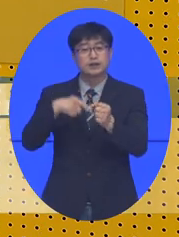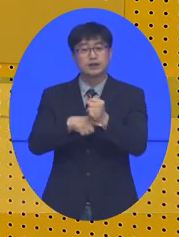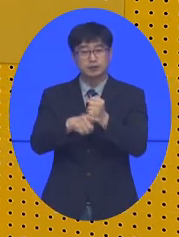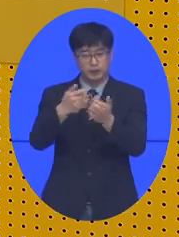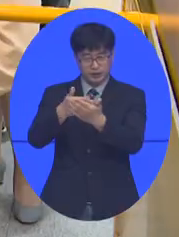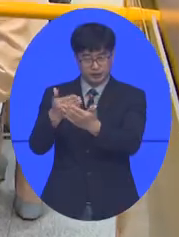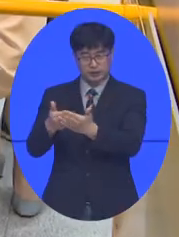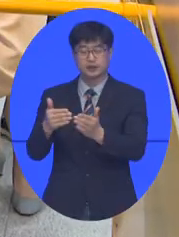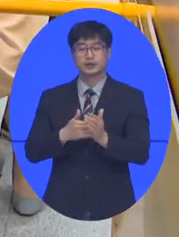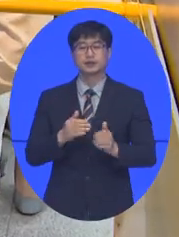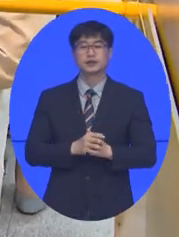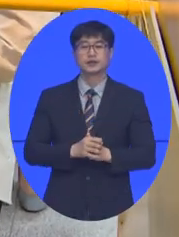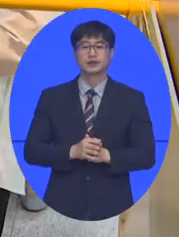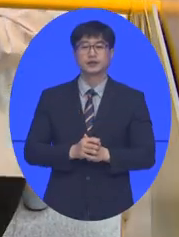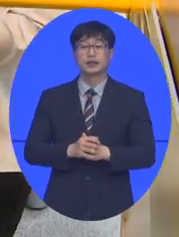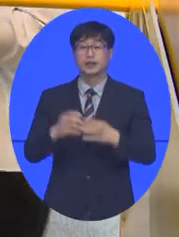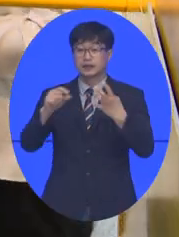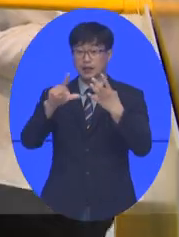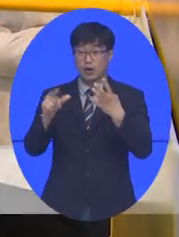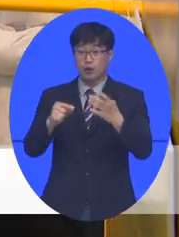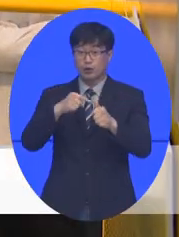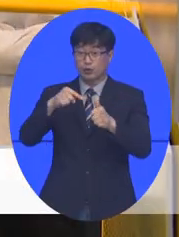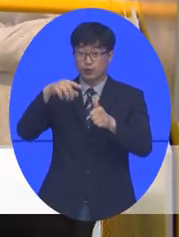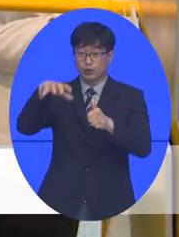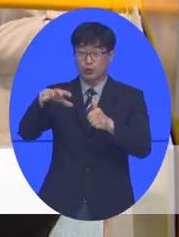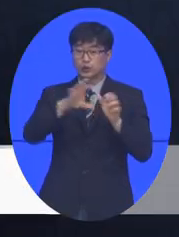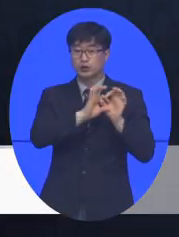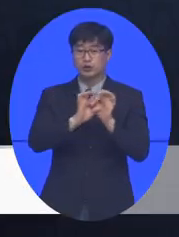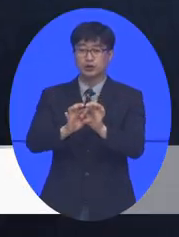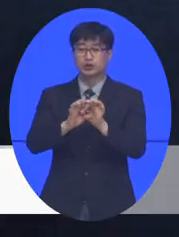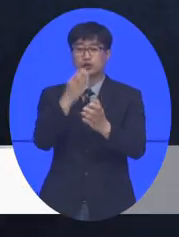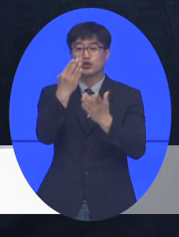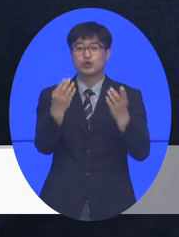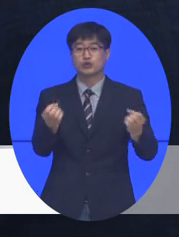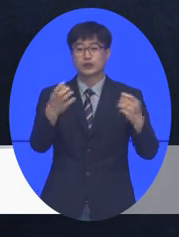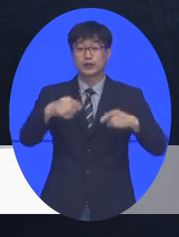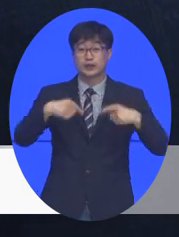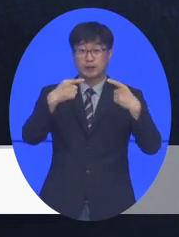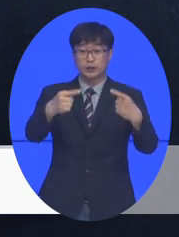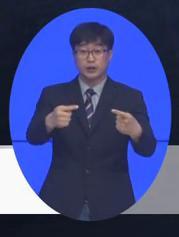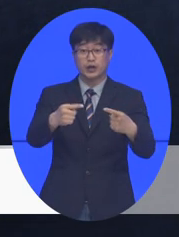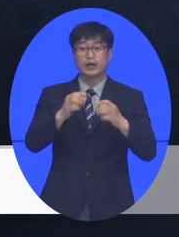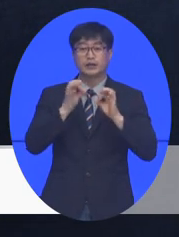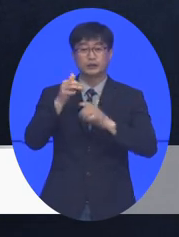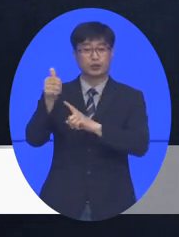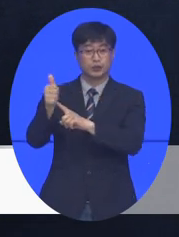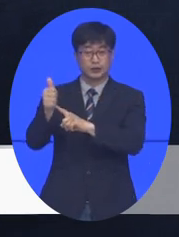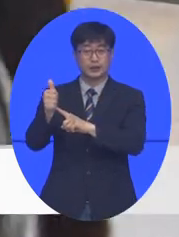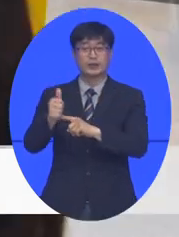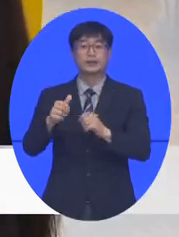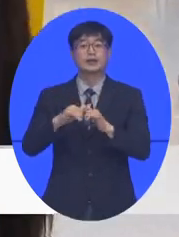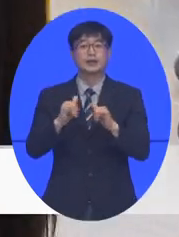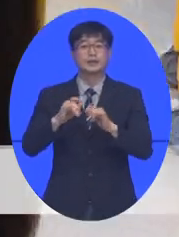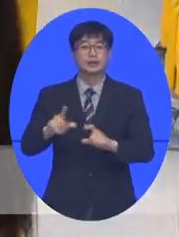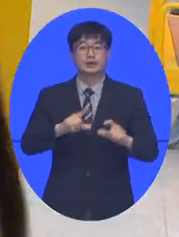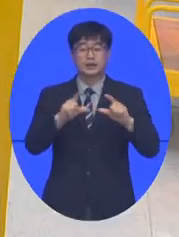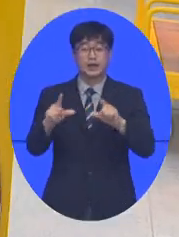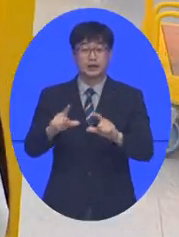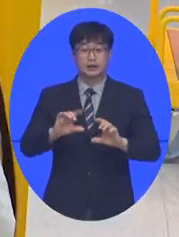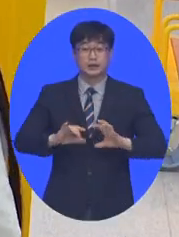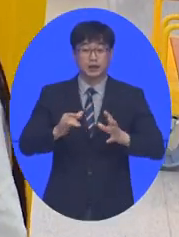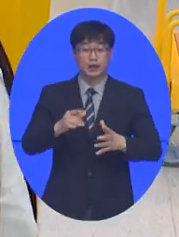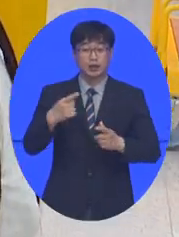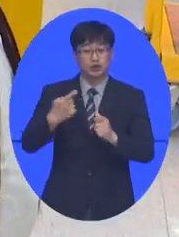그린 것 같아요. 지난 4월 교육 현장에 이어 이번 전시회에도 참석한 김동연 지사는 사람 사는 세상의